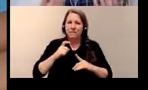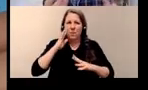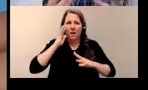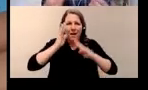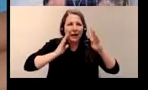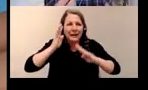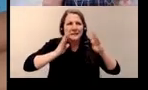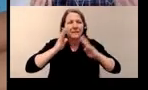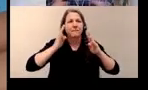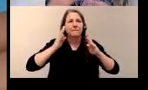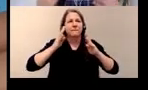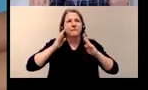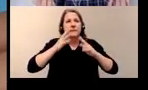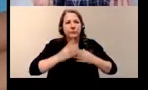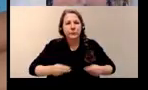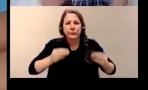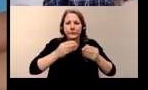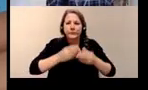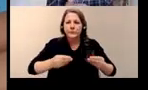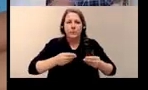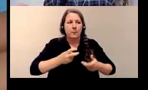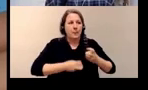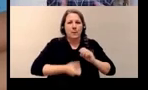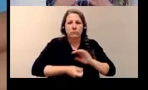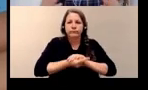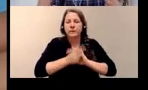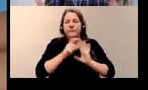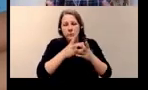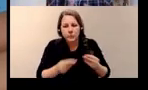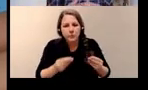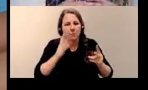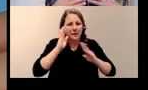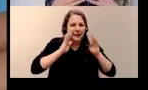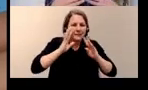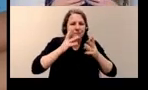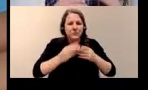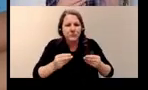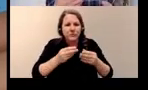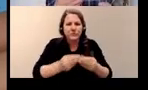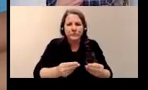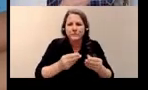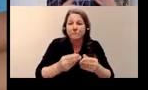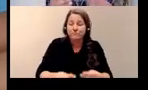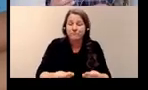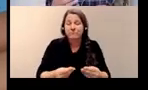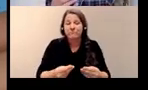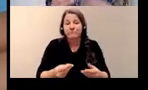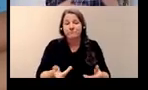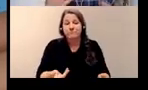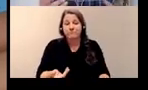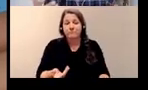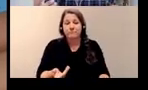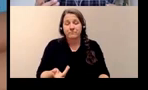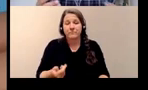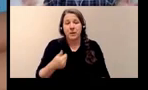être capable de solutionner des problèmes qui émergent en fait au quotidien dans ces espaces. Et c'est également un des aspects qu'on a